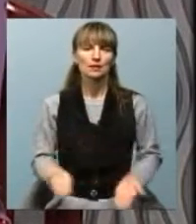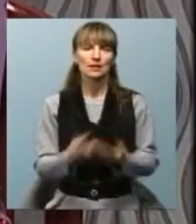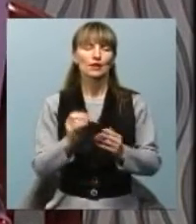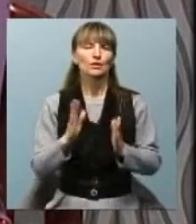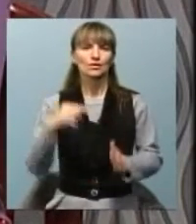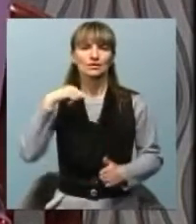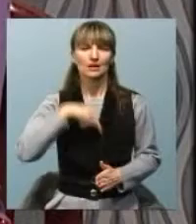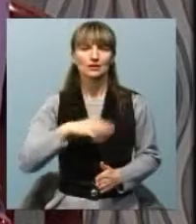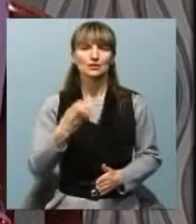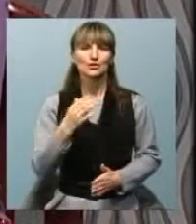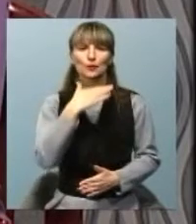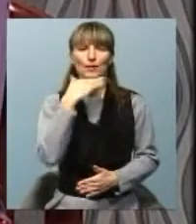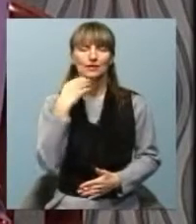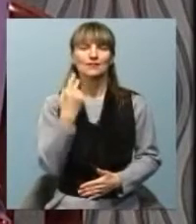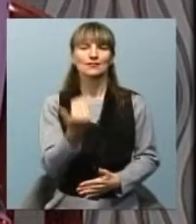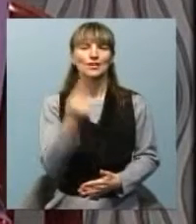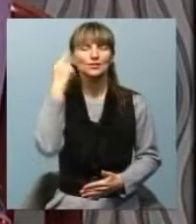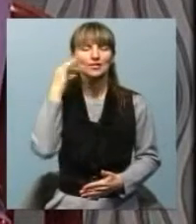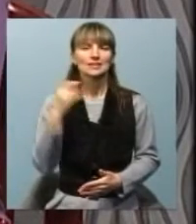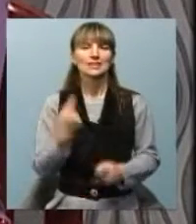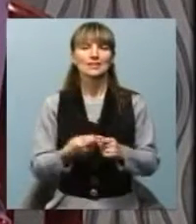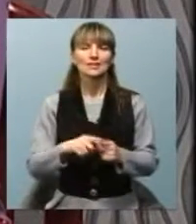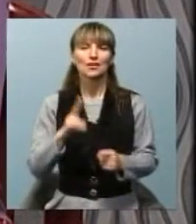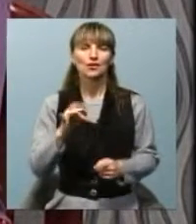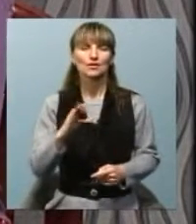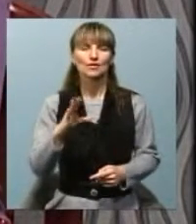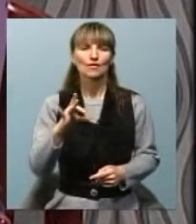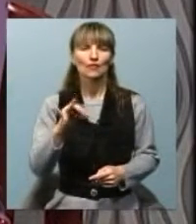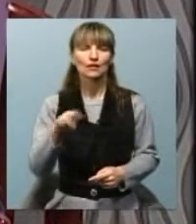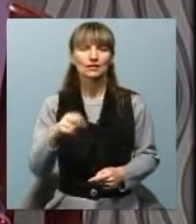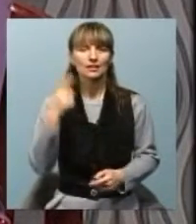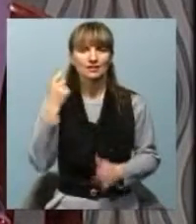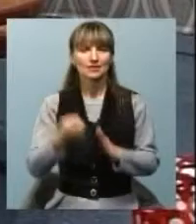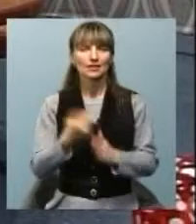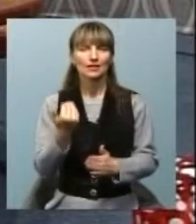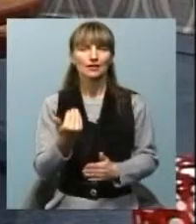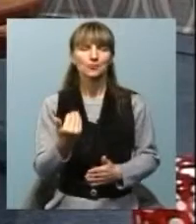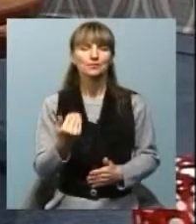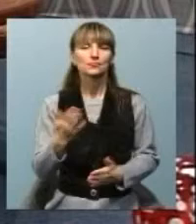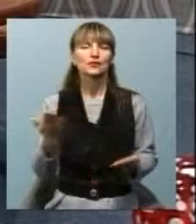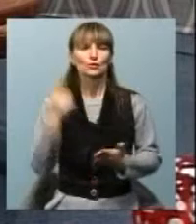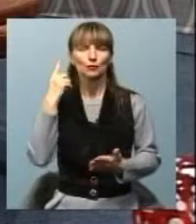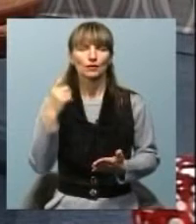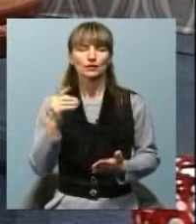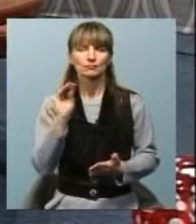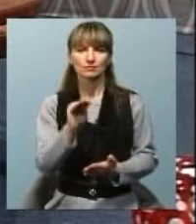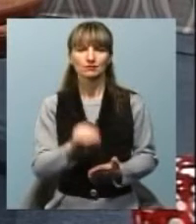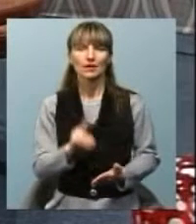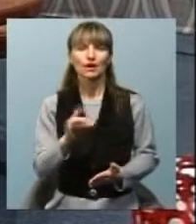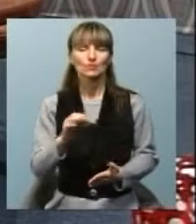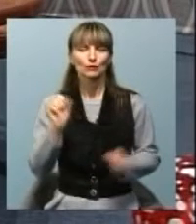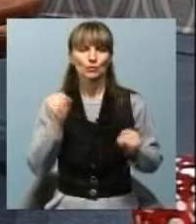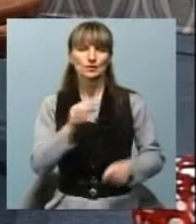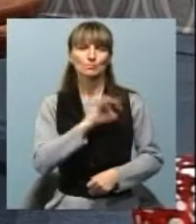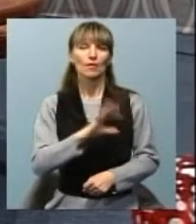тільки настрій, а й дуже багато ви дізнаєтесь з цього кросворду, розгадуючи його. А як ти думаєш, розгадуючи кросворд, можна використовувати